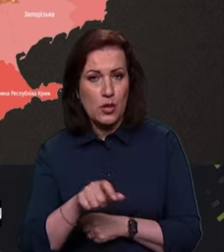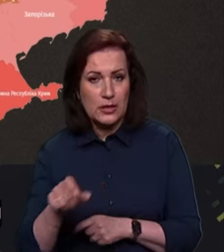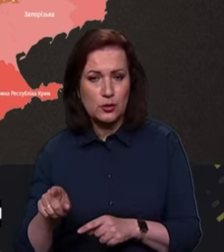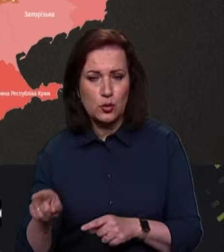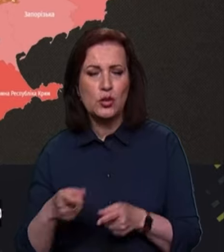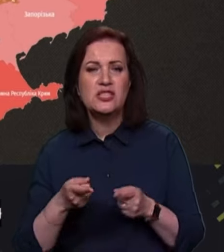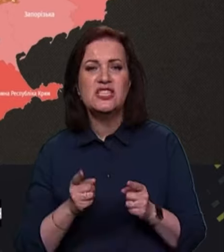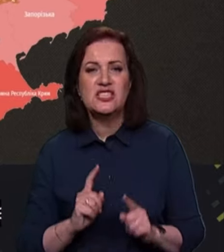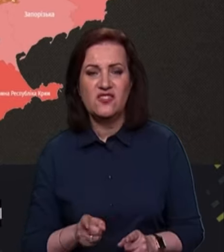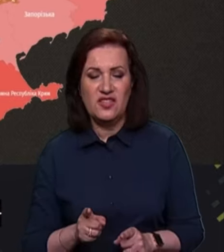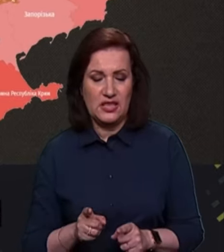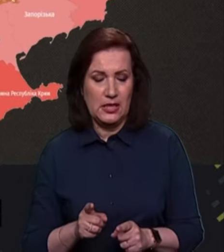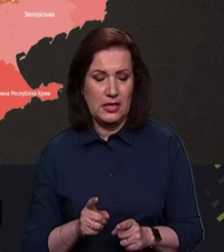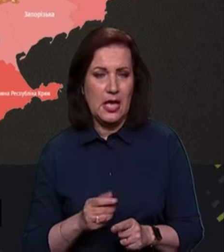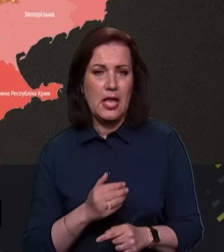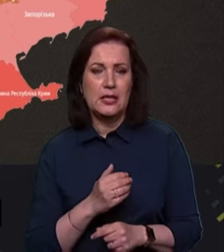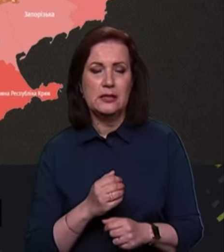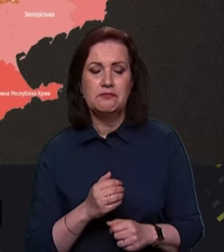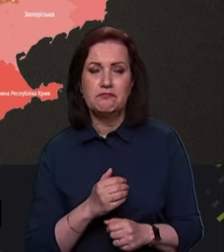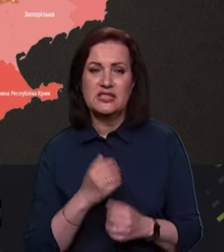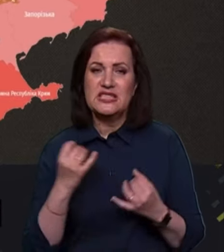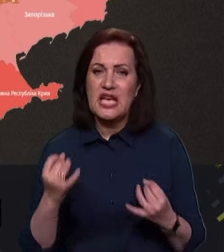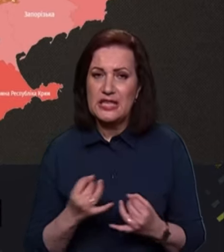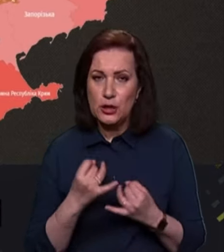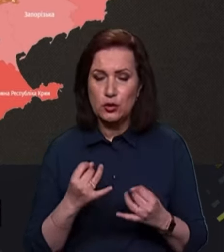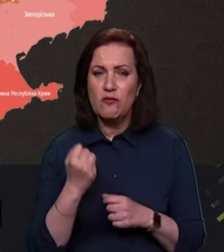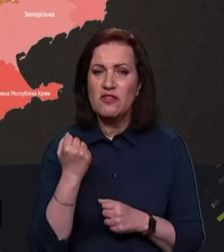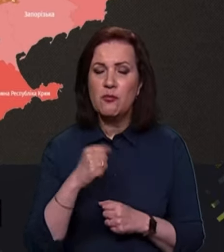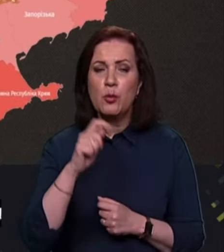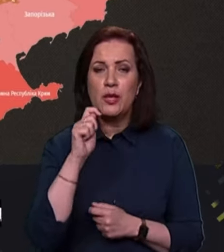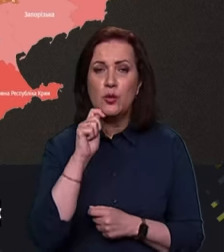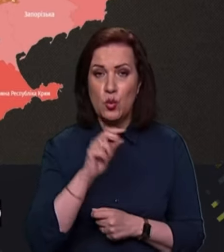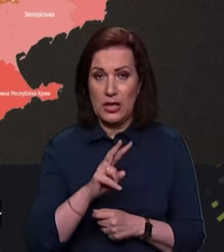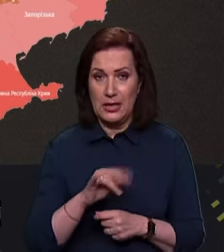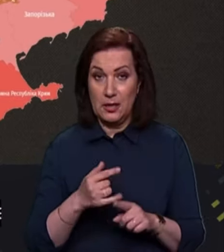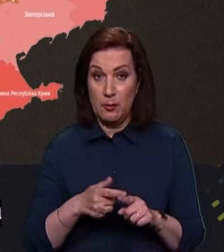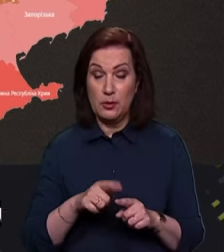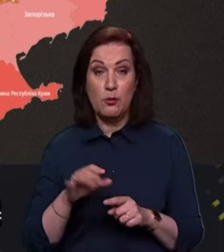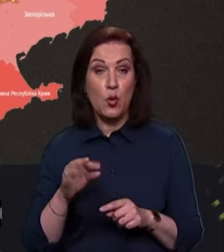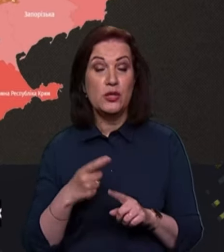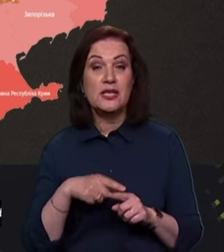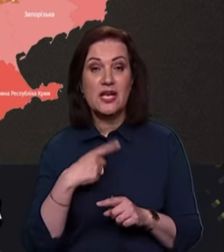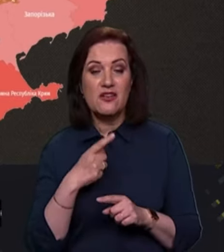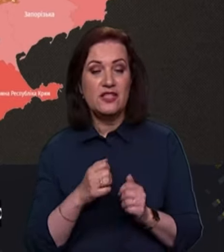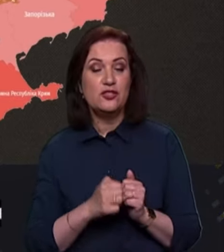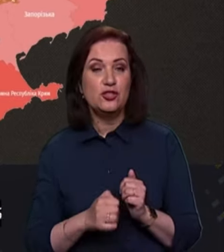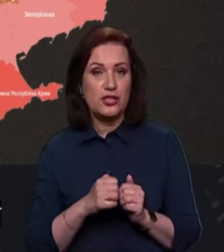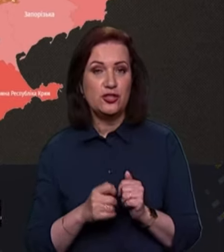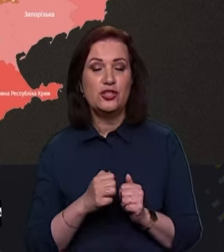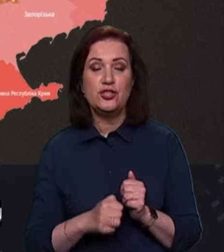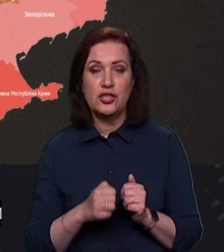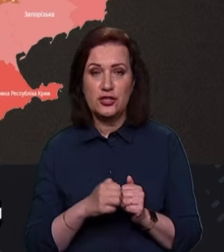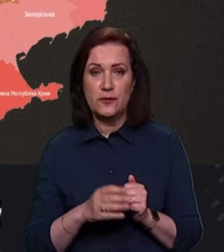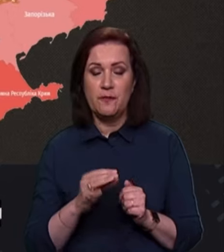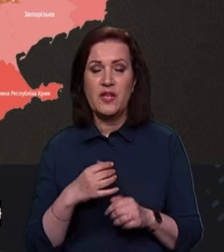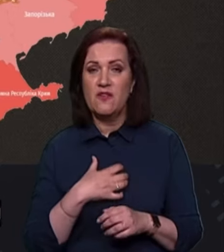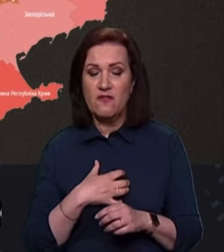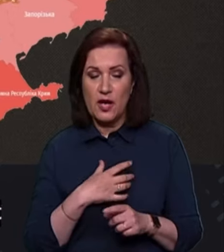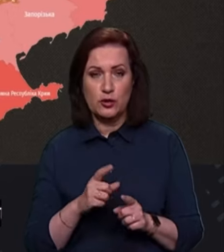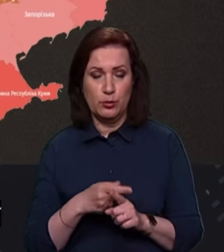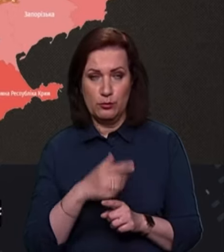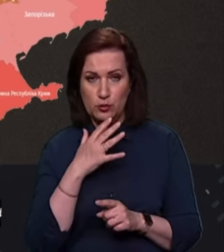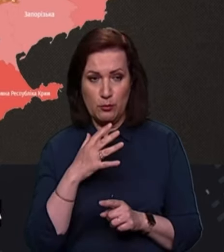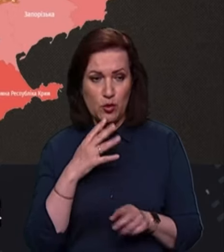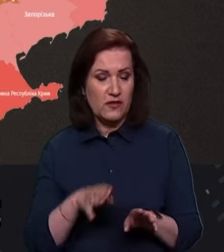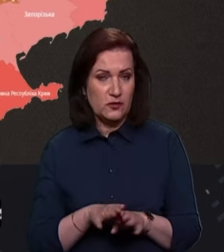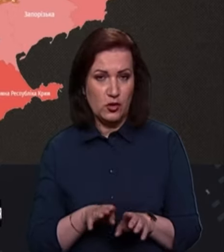что он действительно намерен и заинтересован в победе Украины. Поэтому он это говорит все чаще и чаще, и важно, потому что